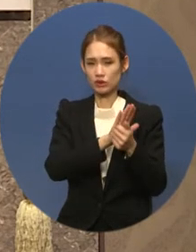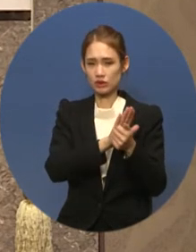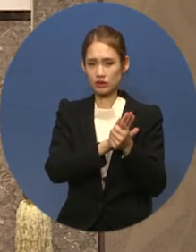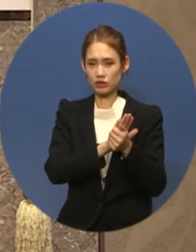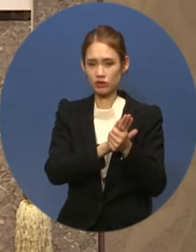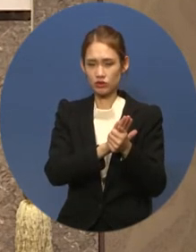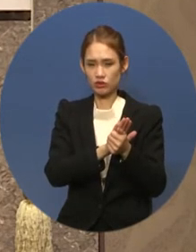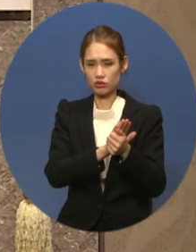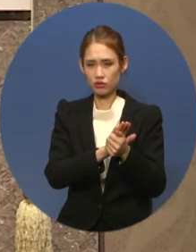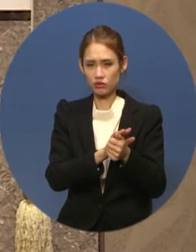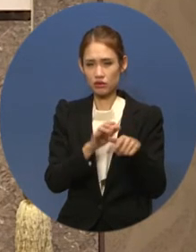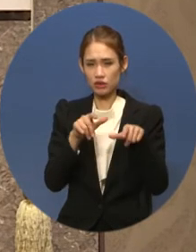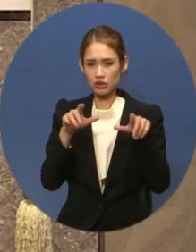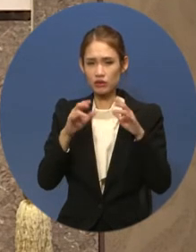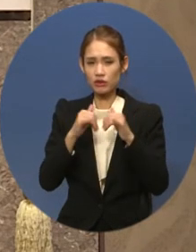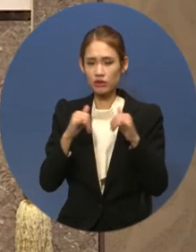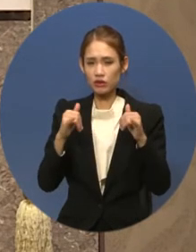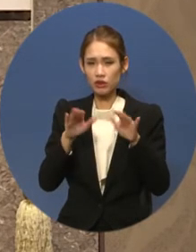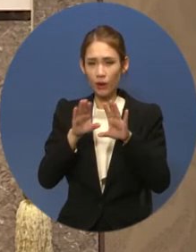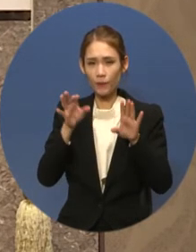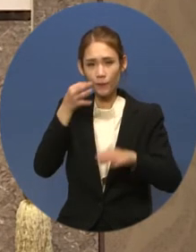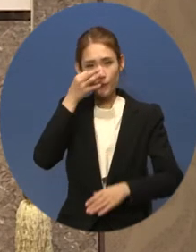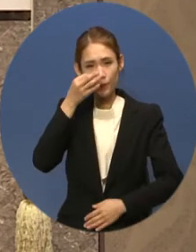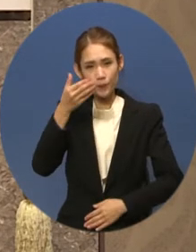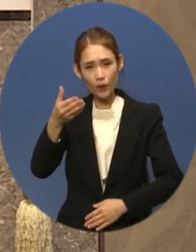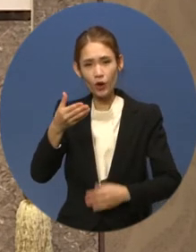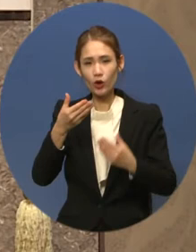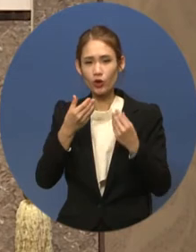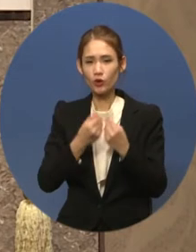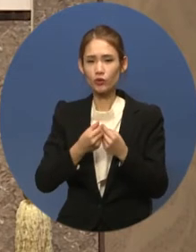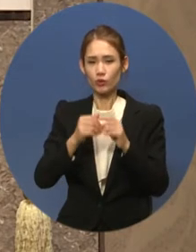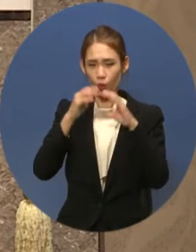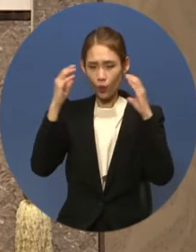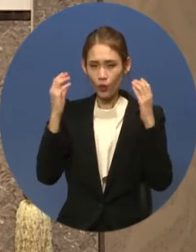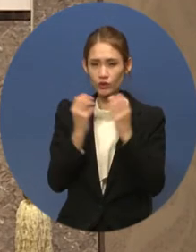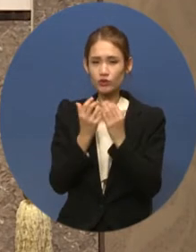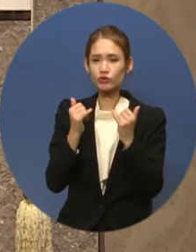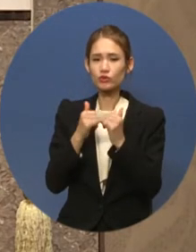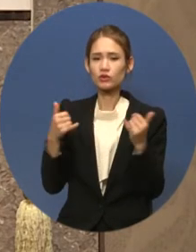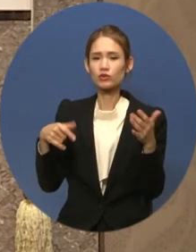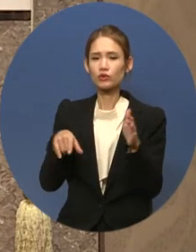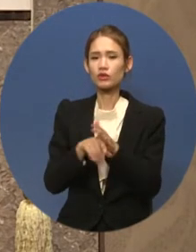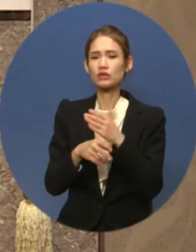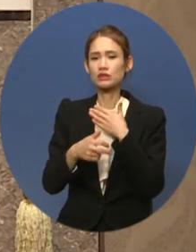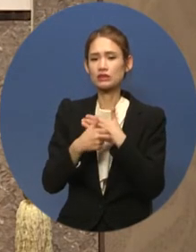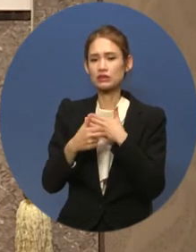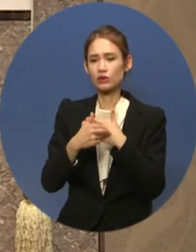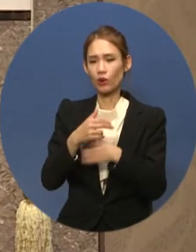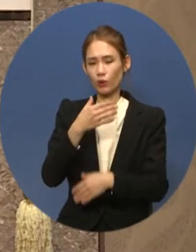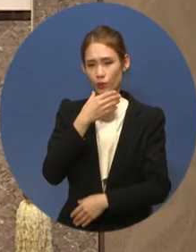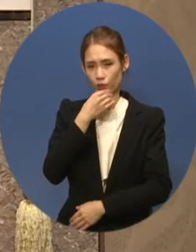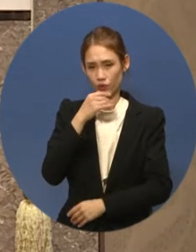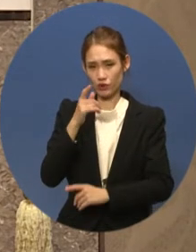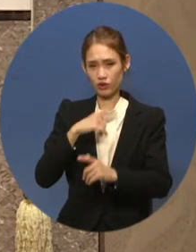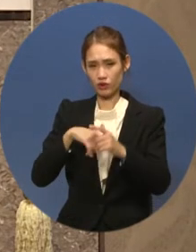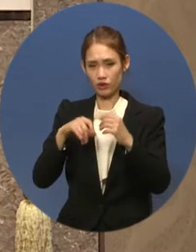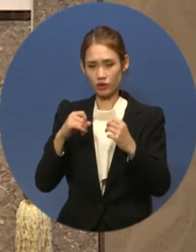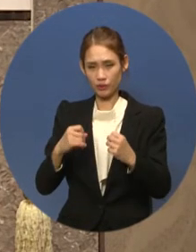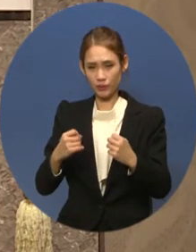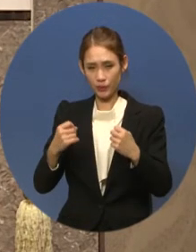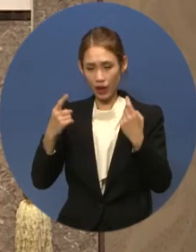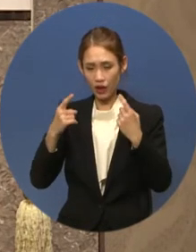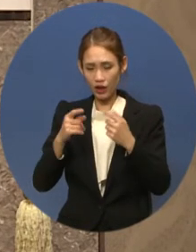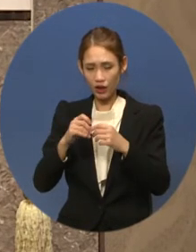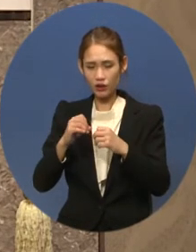일반 시민들에게 개방될 경우에는 전국민을 위한 의료복지 체계 들을 높여나갈 수 있는 큰 계기가 될 수